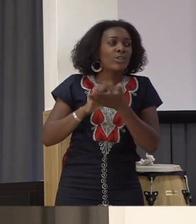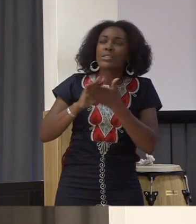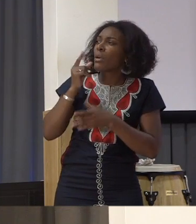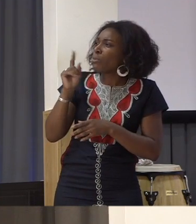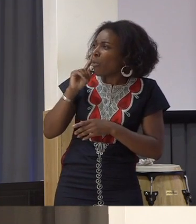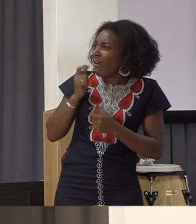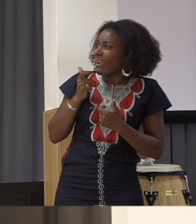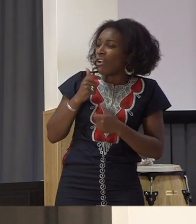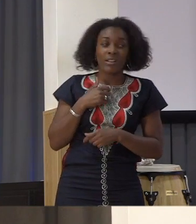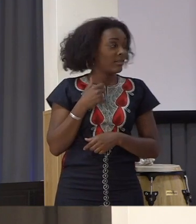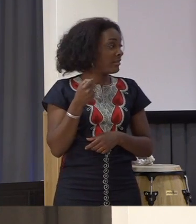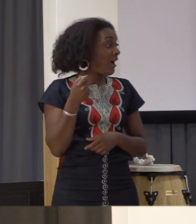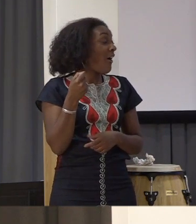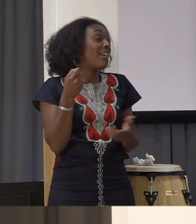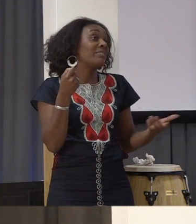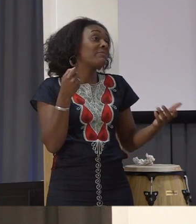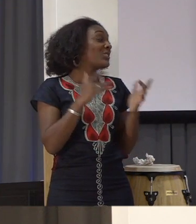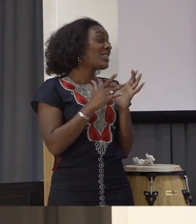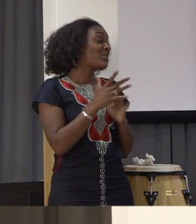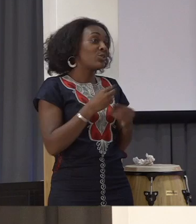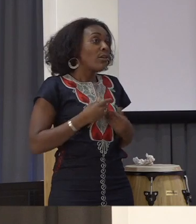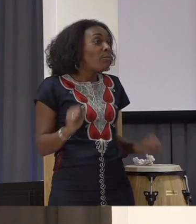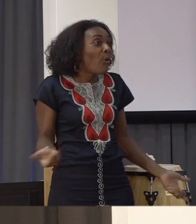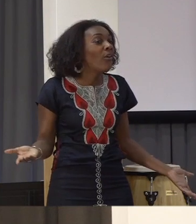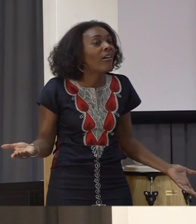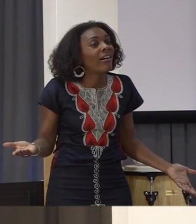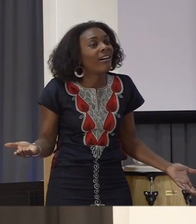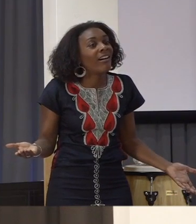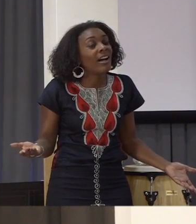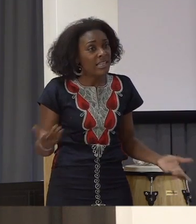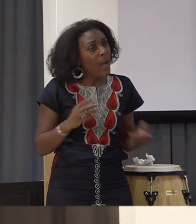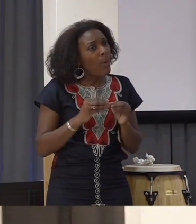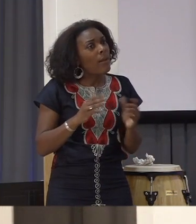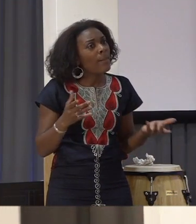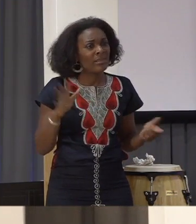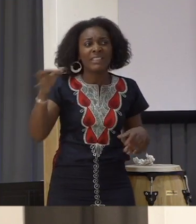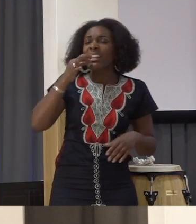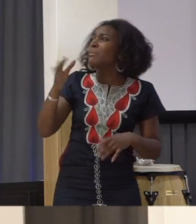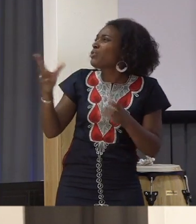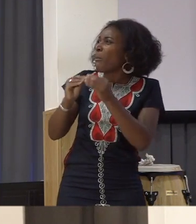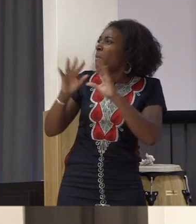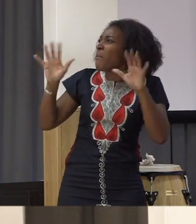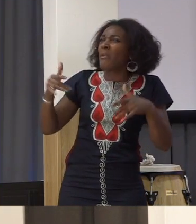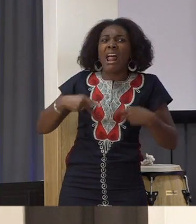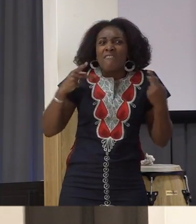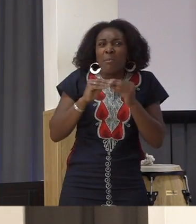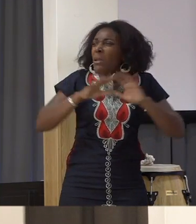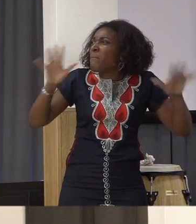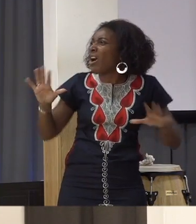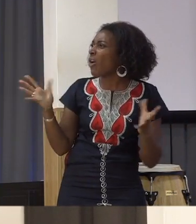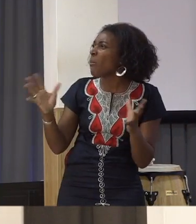tu es heureux? Avec tous les problèmes qu'on a dans la vie, comment tu fais pour être heureuse et heureux? Tu répondras, c'est Jésus en moi.